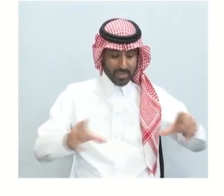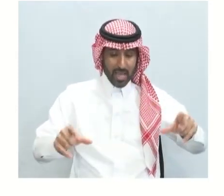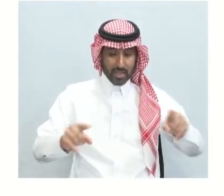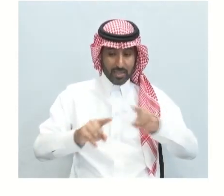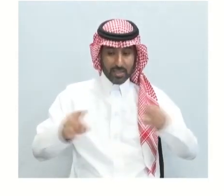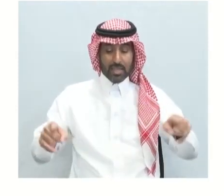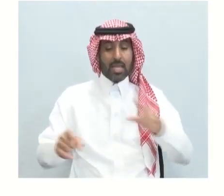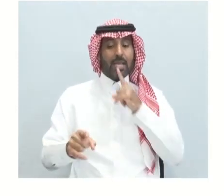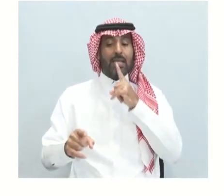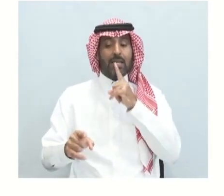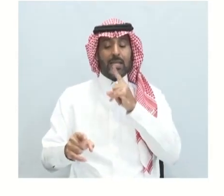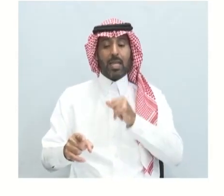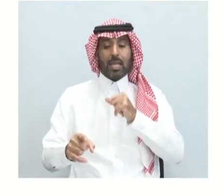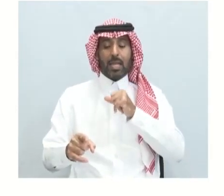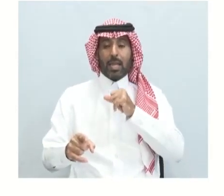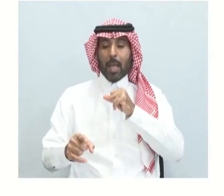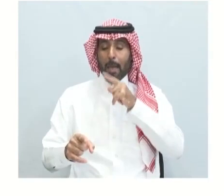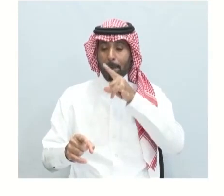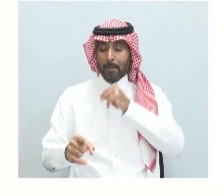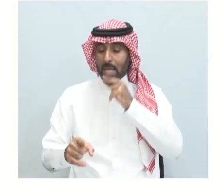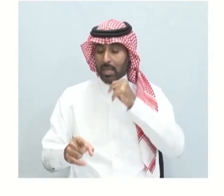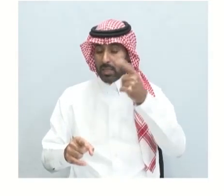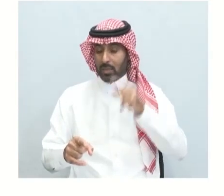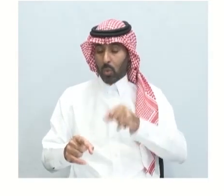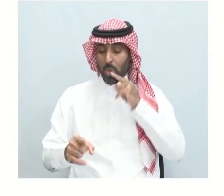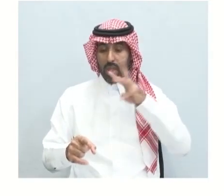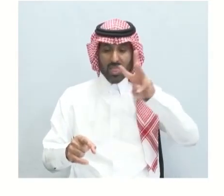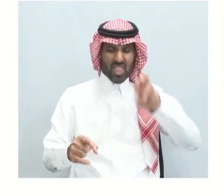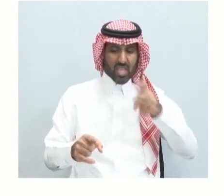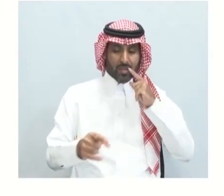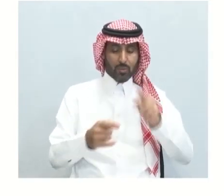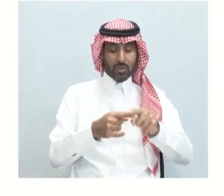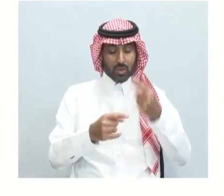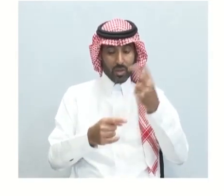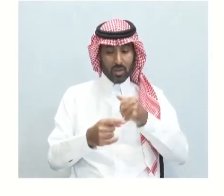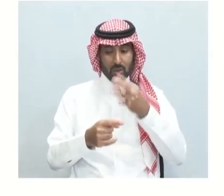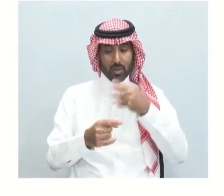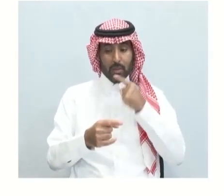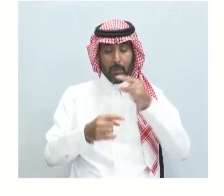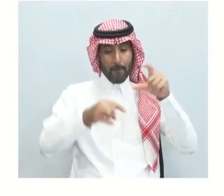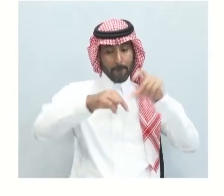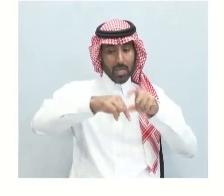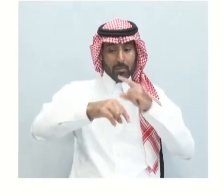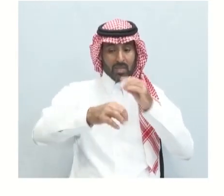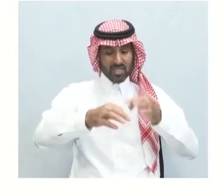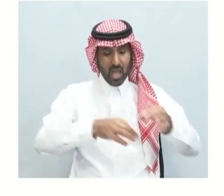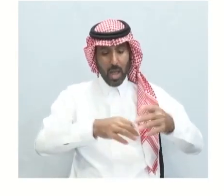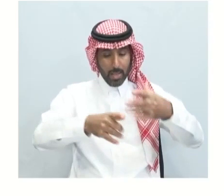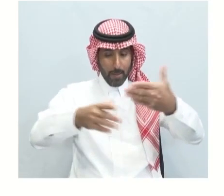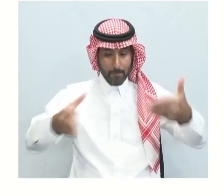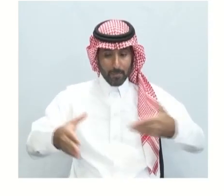حوالي 630 ال ك مربع اي ما يزيد على 32% من مساحه المملكه